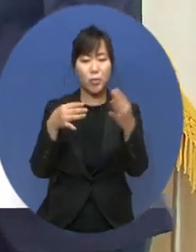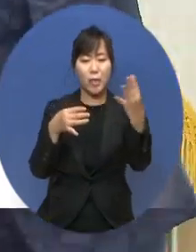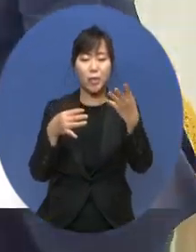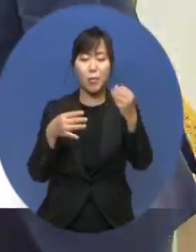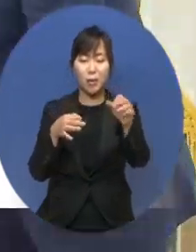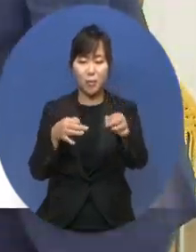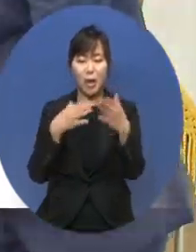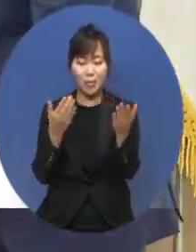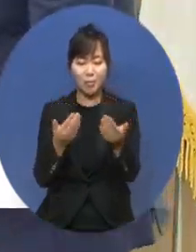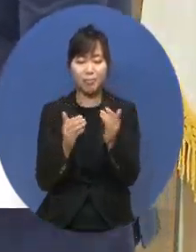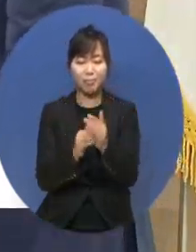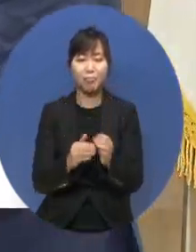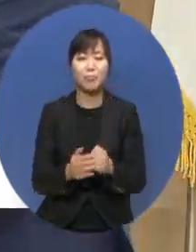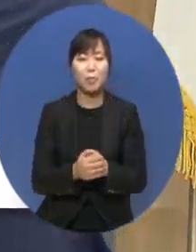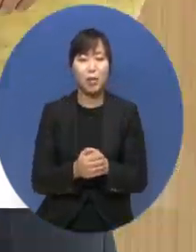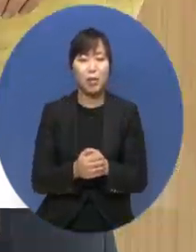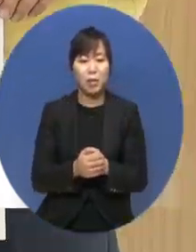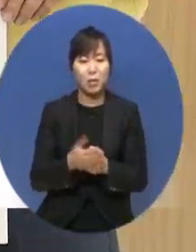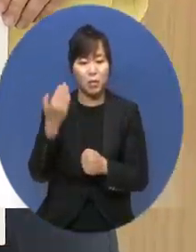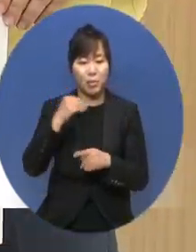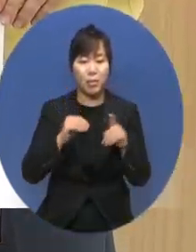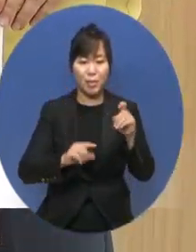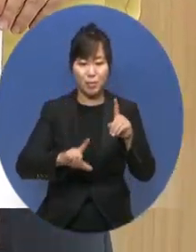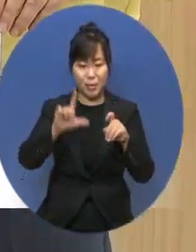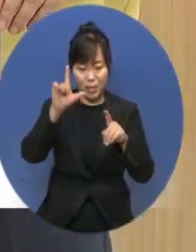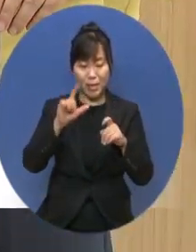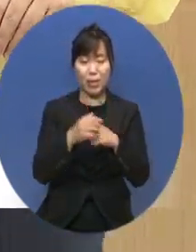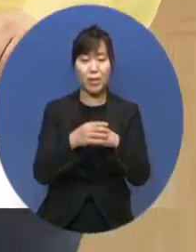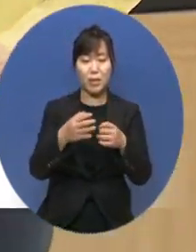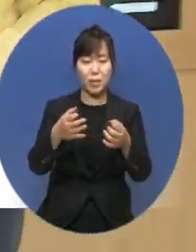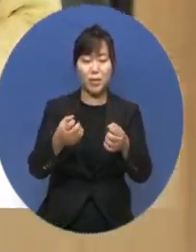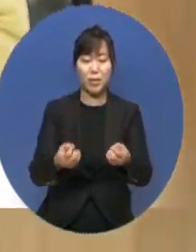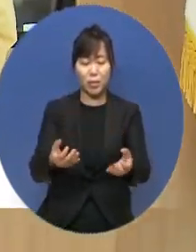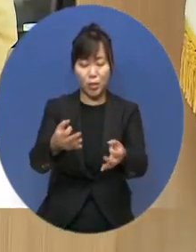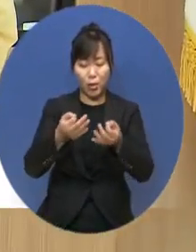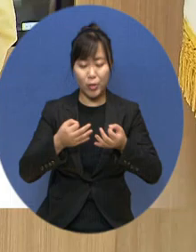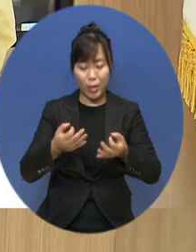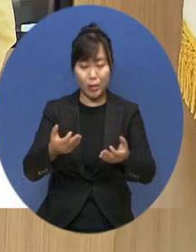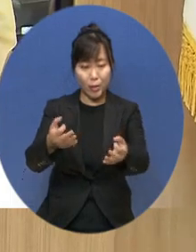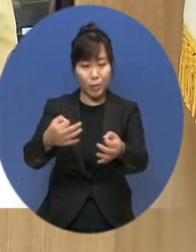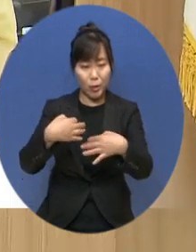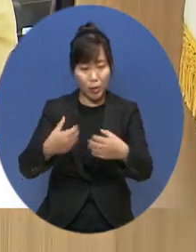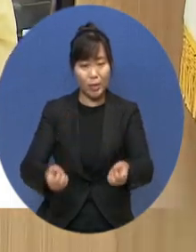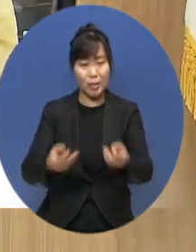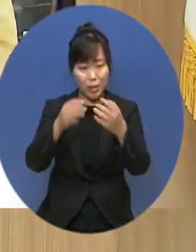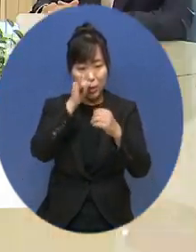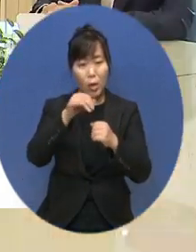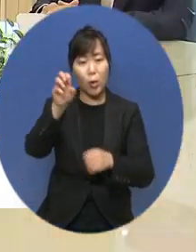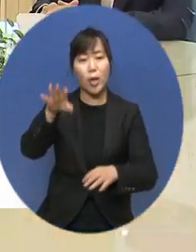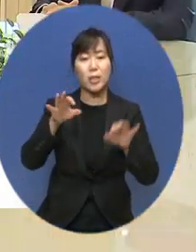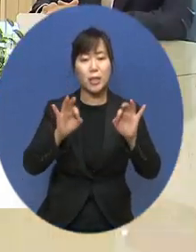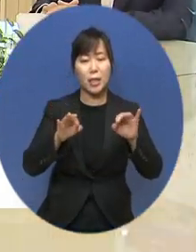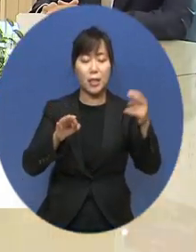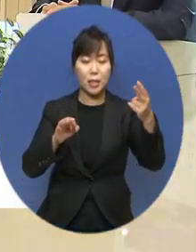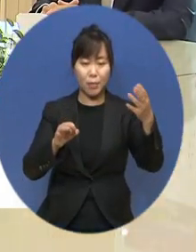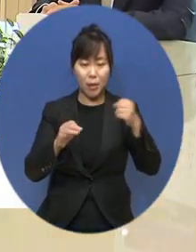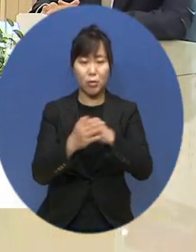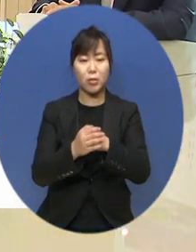전달받았습니다. 순천시는 지난 11일 전달식을 갖고 광주은행이 2천만 원,